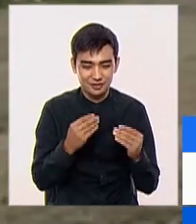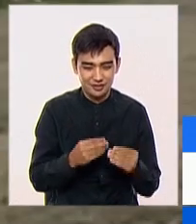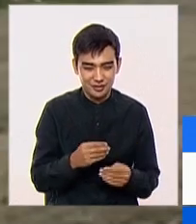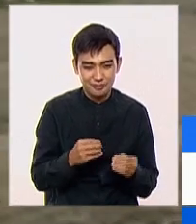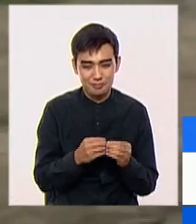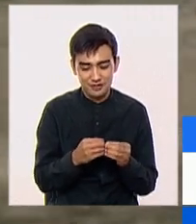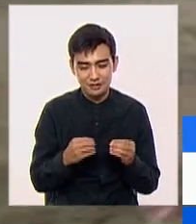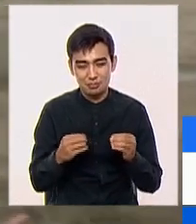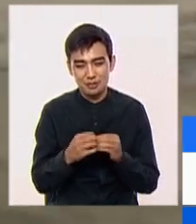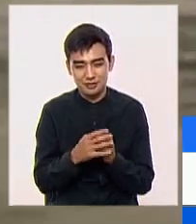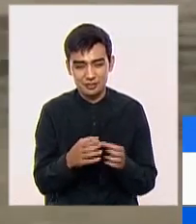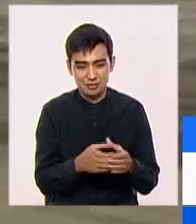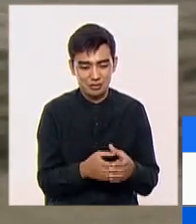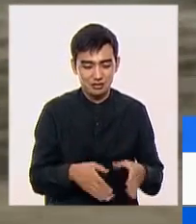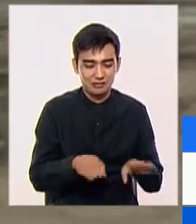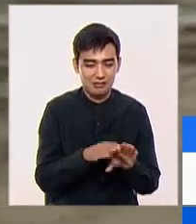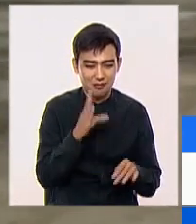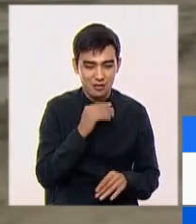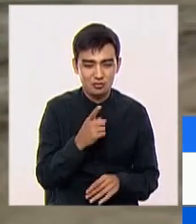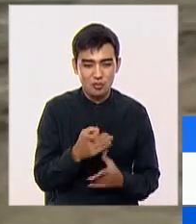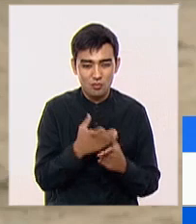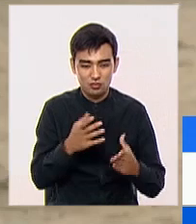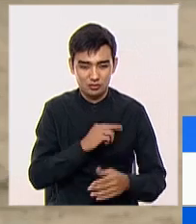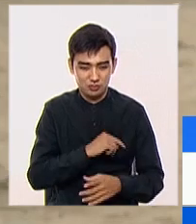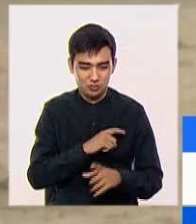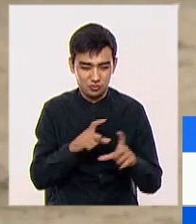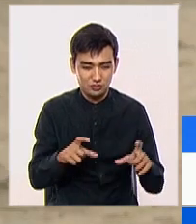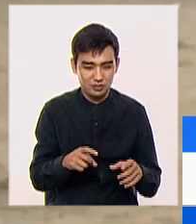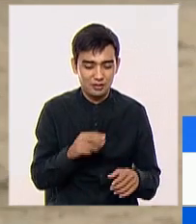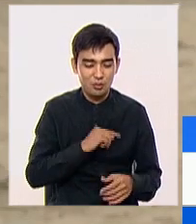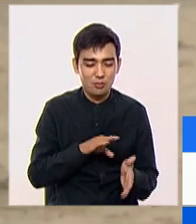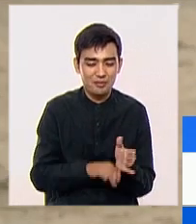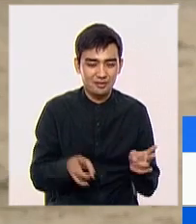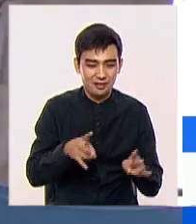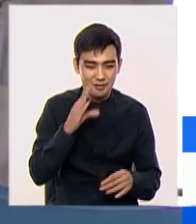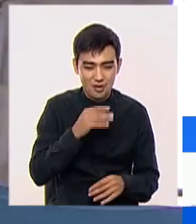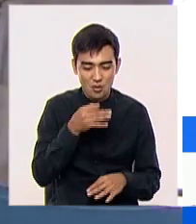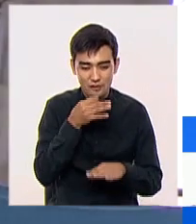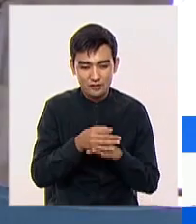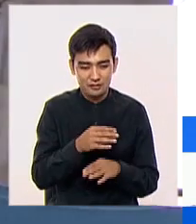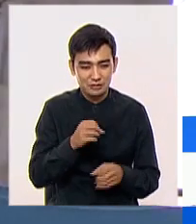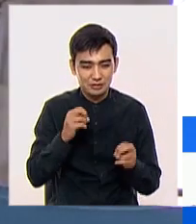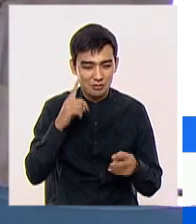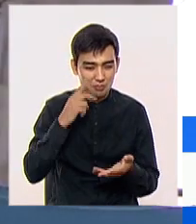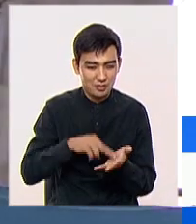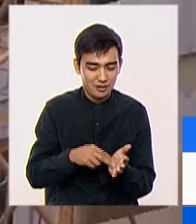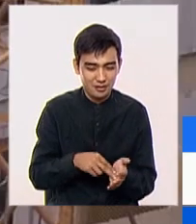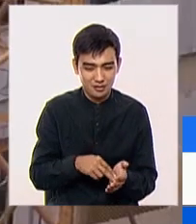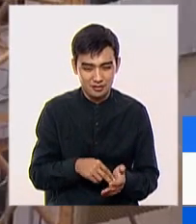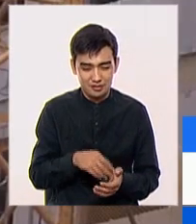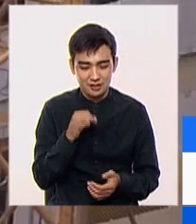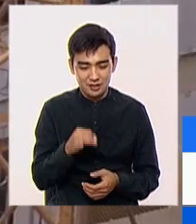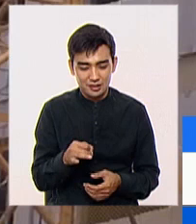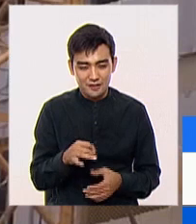компания жабылып қалуы мүмкін. Сәйкесінше жүздеген адам жұмыссыз қалады. Айтуларынша, мұның бәрі жауапты ведомствоның жүйесіз жұмысының жемісі,